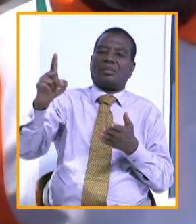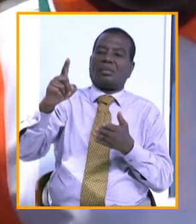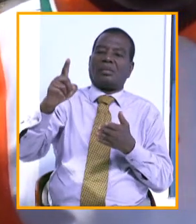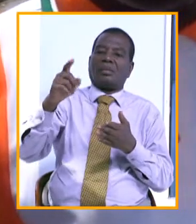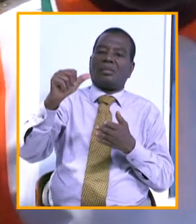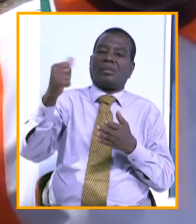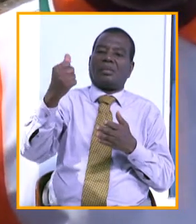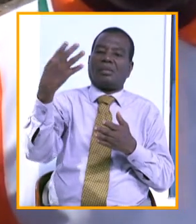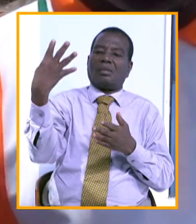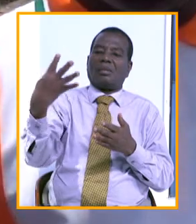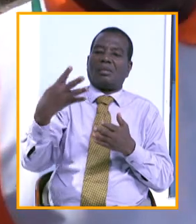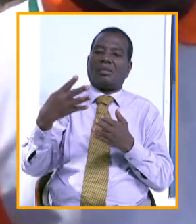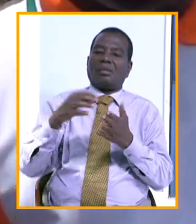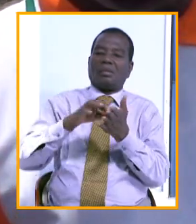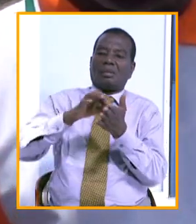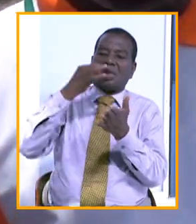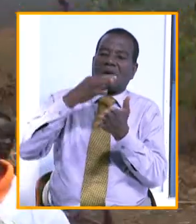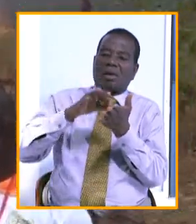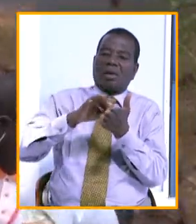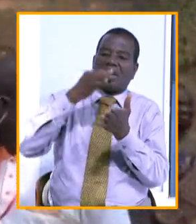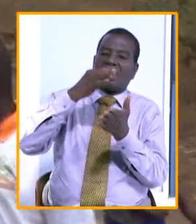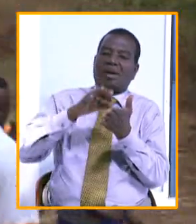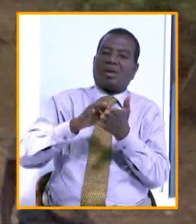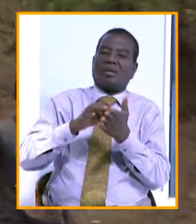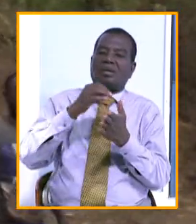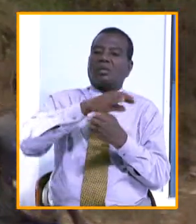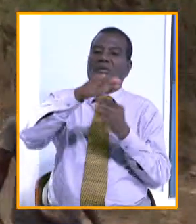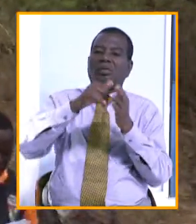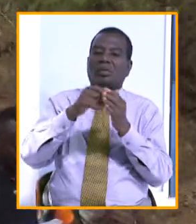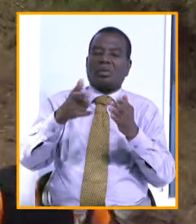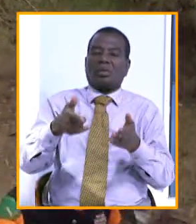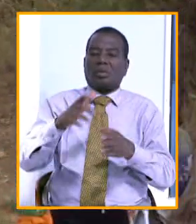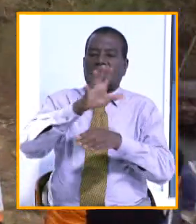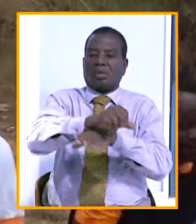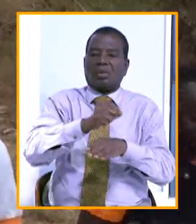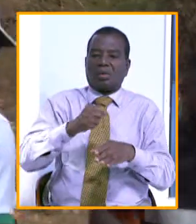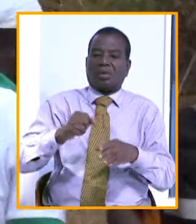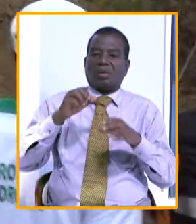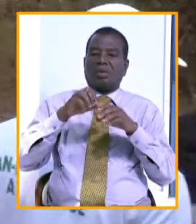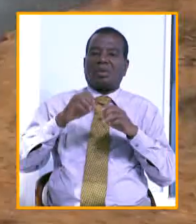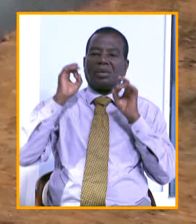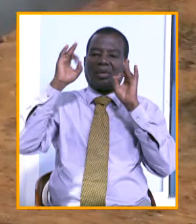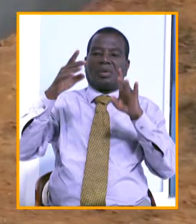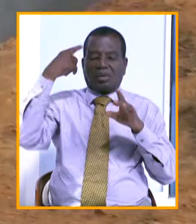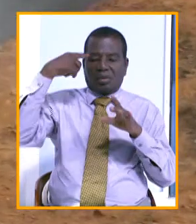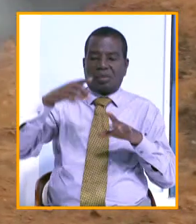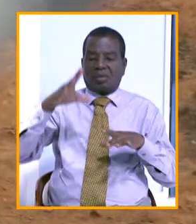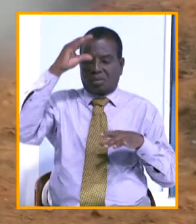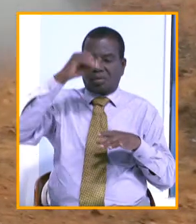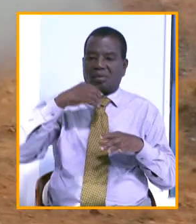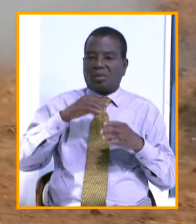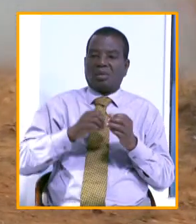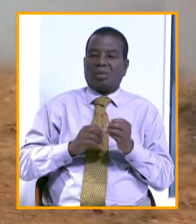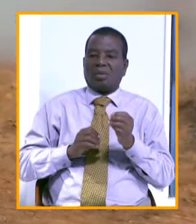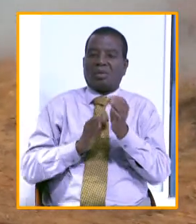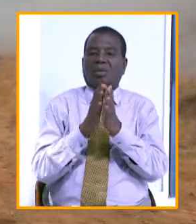114 comprimés de diazépam. Ces produits saisis, dangereux pour l'homme, ont été incinérés en